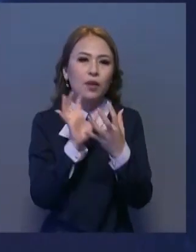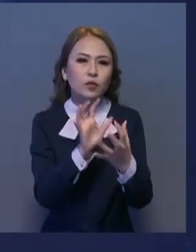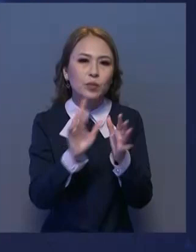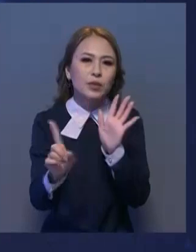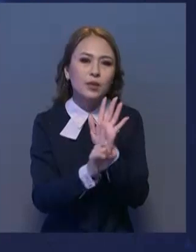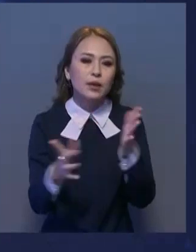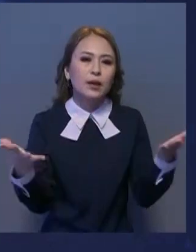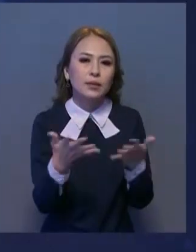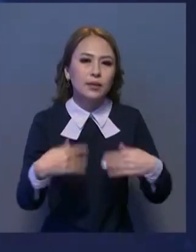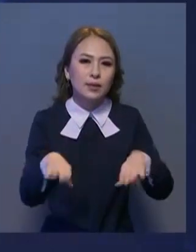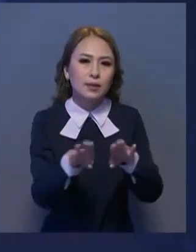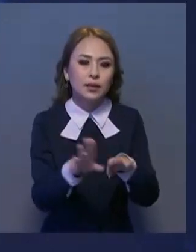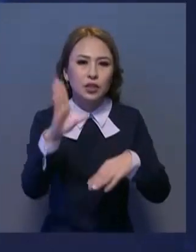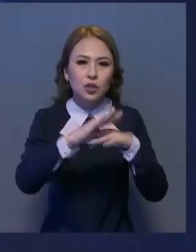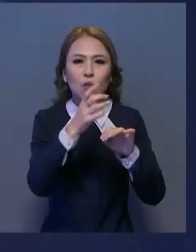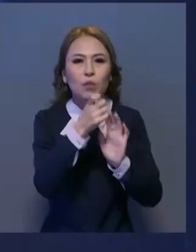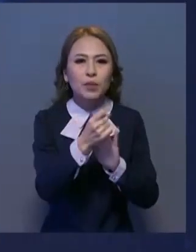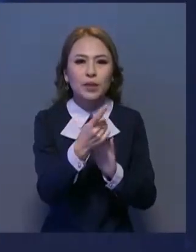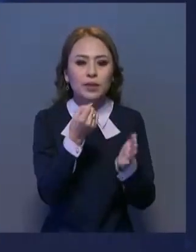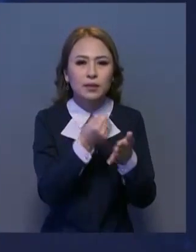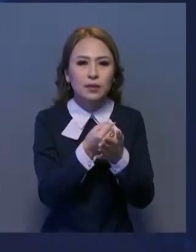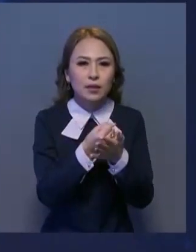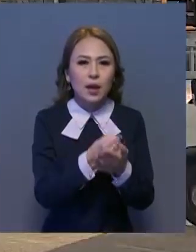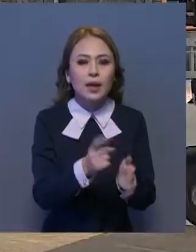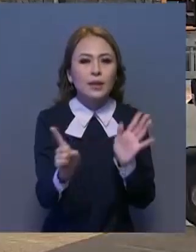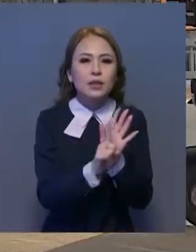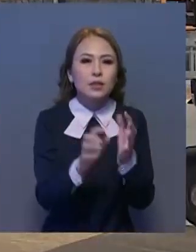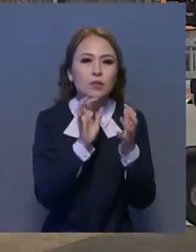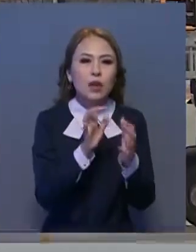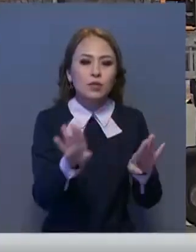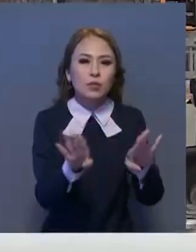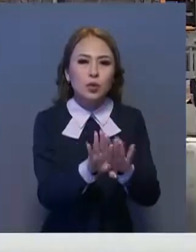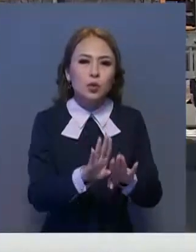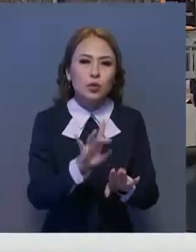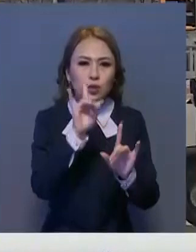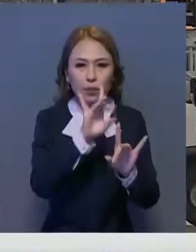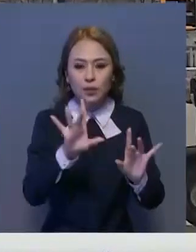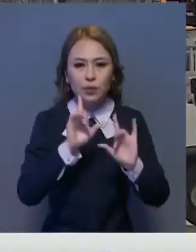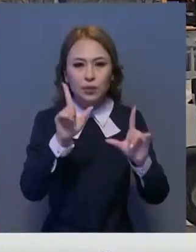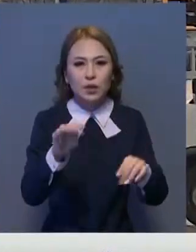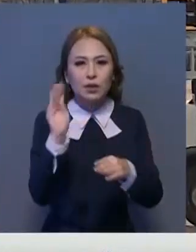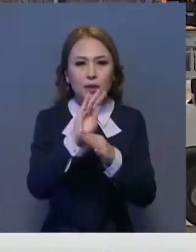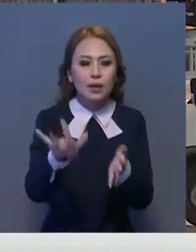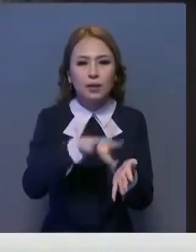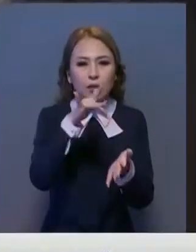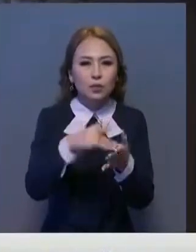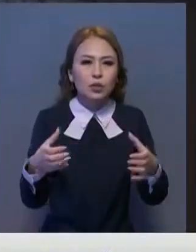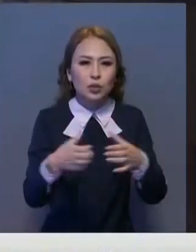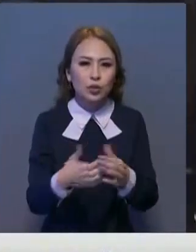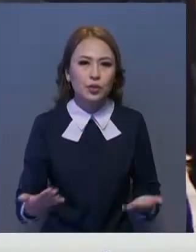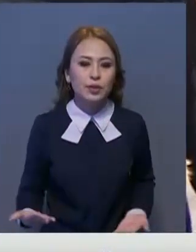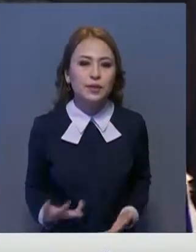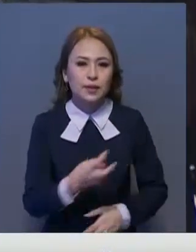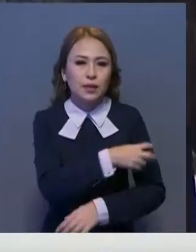бағыттарға автобустар қатынайды. Сағат кешкі 11:00-ге дейін тек экспресс автобустар жолға шықпайды. Осыған орай қала